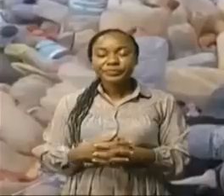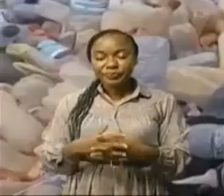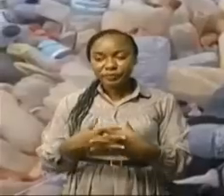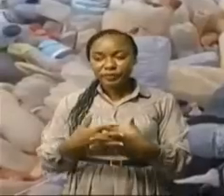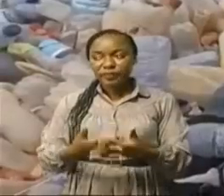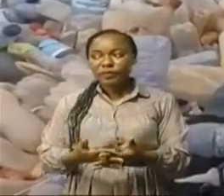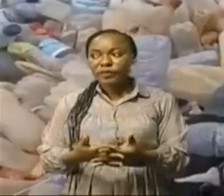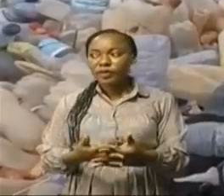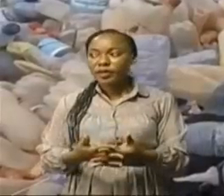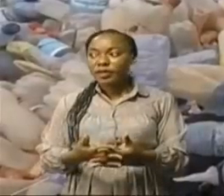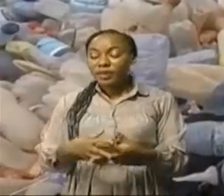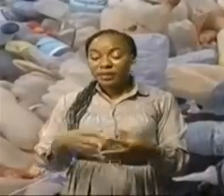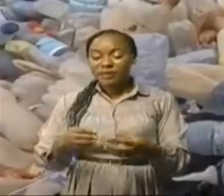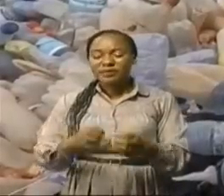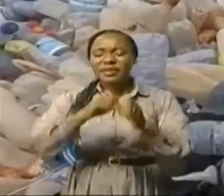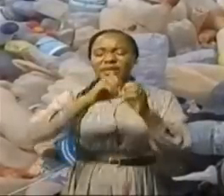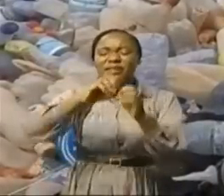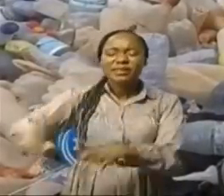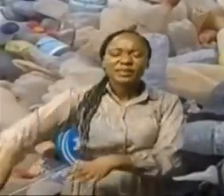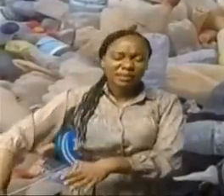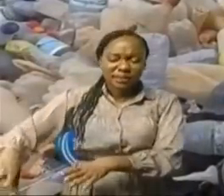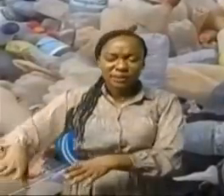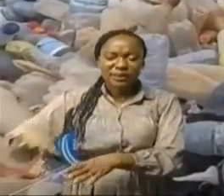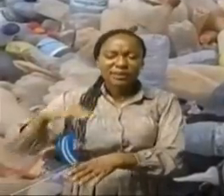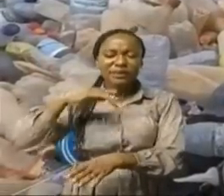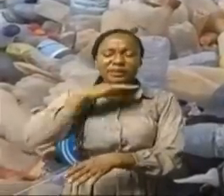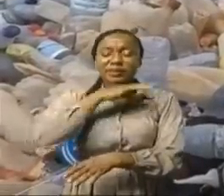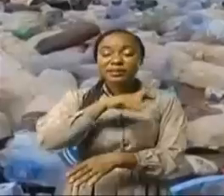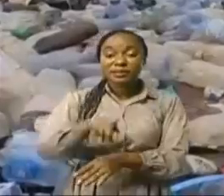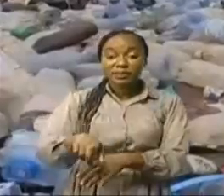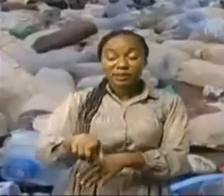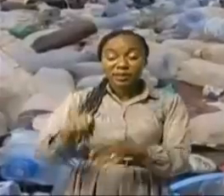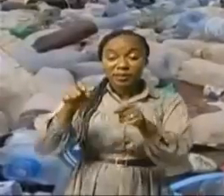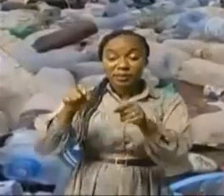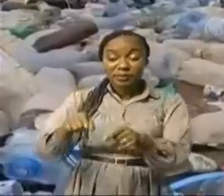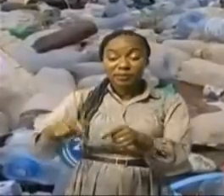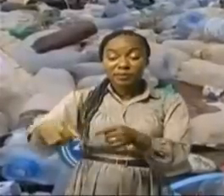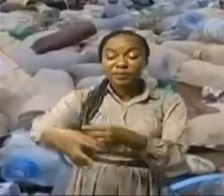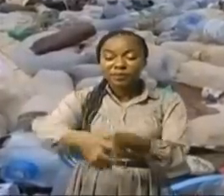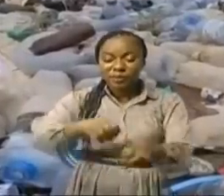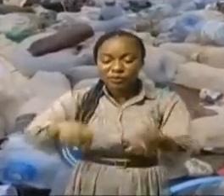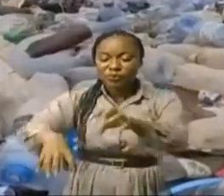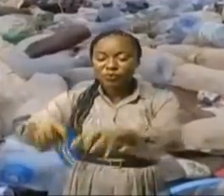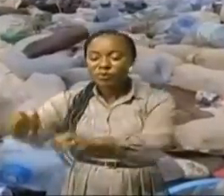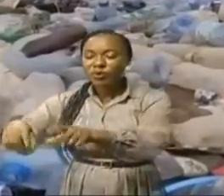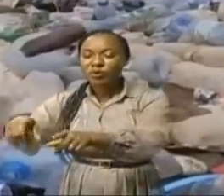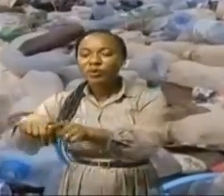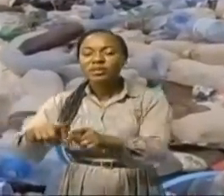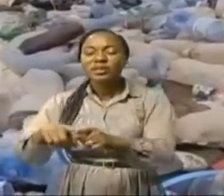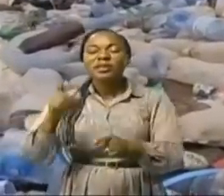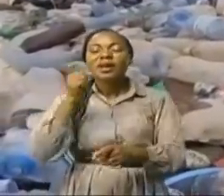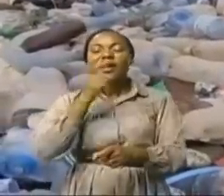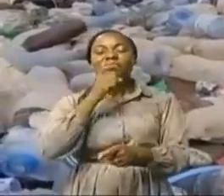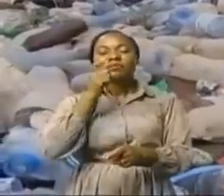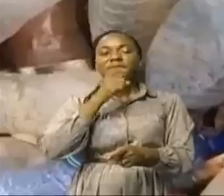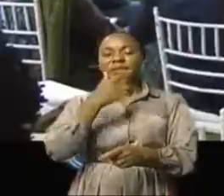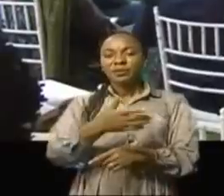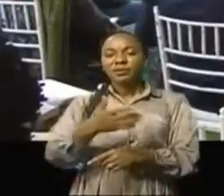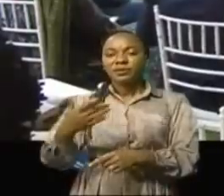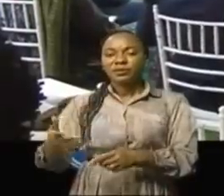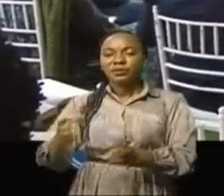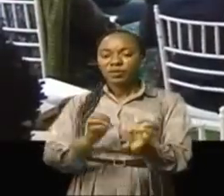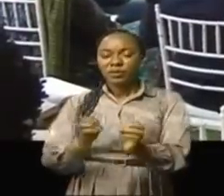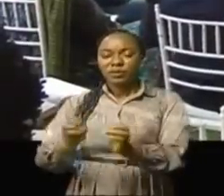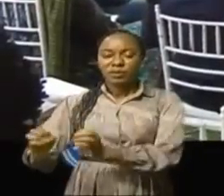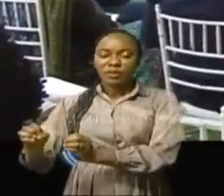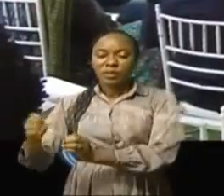étendues, des déchets qui pullulent chaque jour la capitale. Voilà ce que Congo West Meeting ne veut plus voir dans le prochain jour. En organisant cette